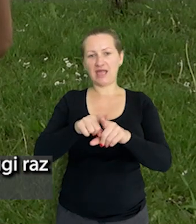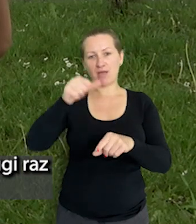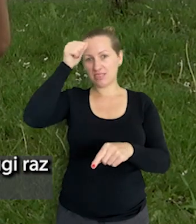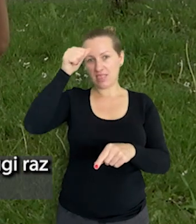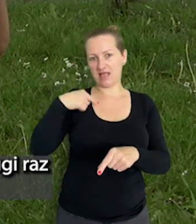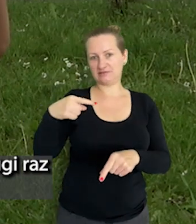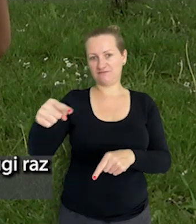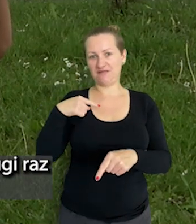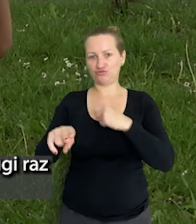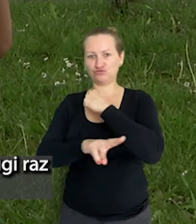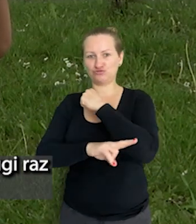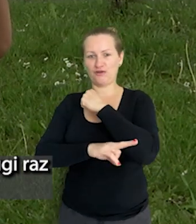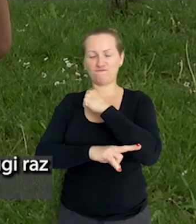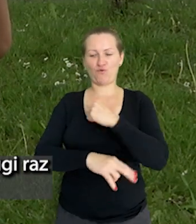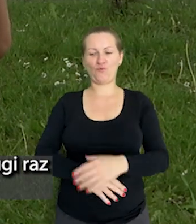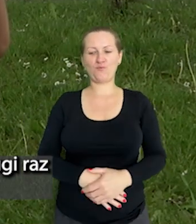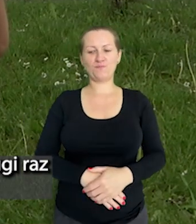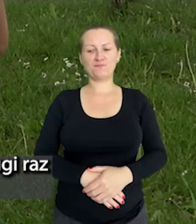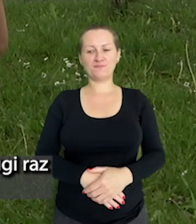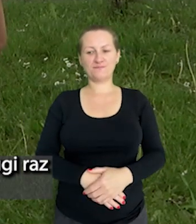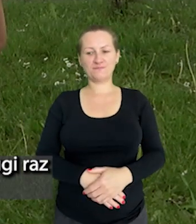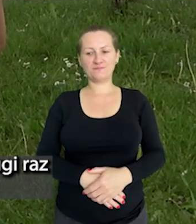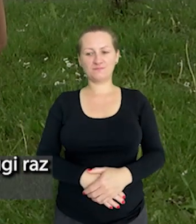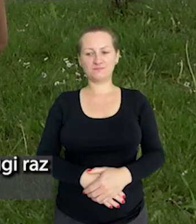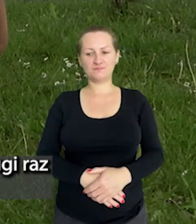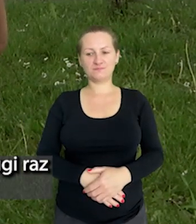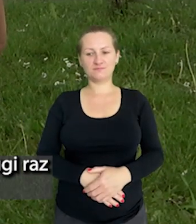Dziadek zakopał i ja